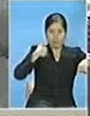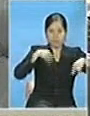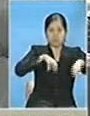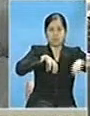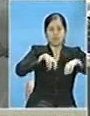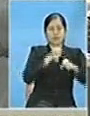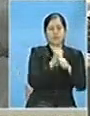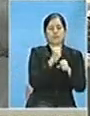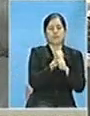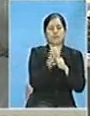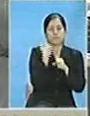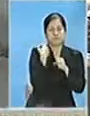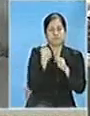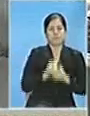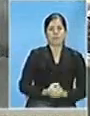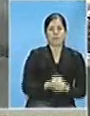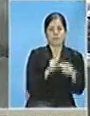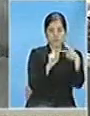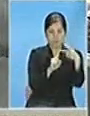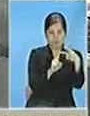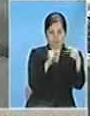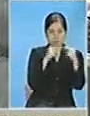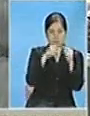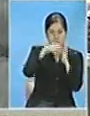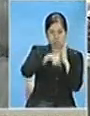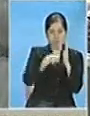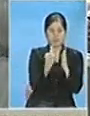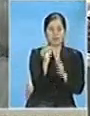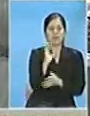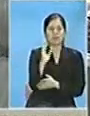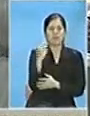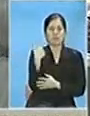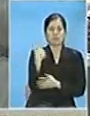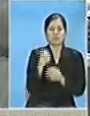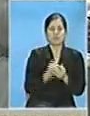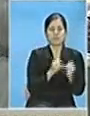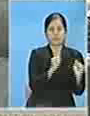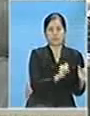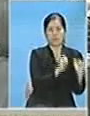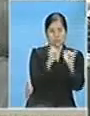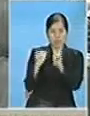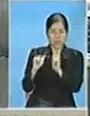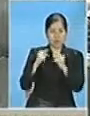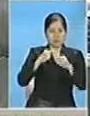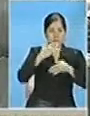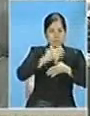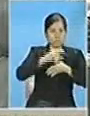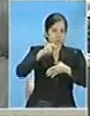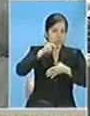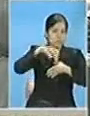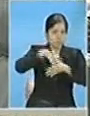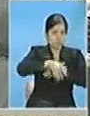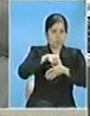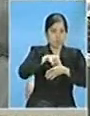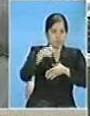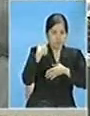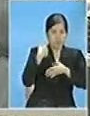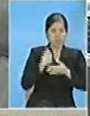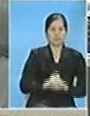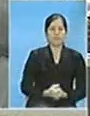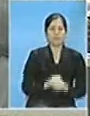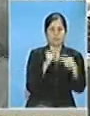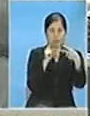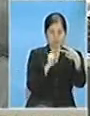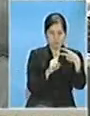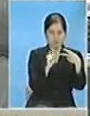นะครับไม่ใช่ซ่อมอย่างเดียวนะย้ายประตูน้ำที่สำคัญด้วยนะฮะประตูน้ำจุฬาลงกรณ์เพราะไม่อย่างนั้นรักษาเมืองเอกไม่ได้นะครับข้อ